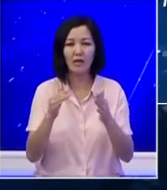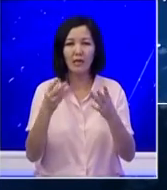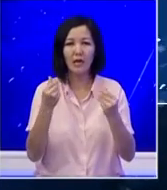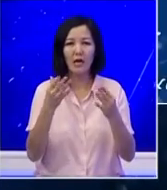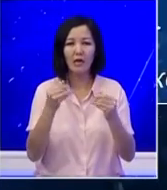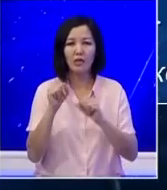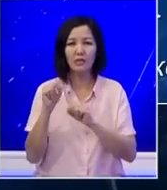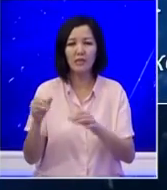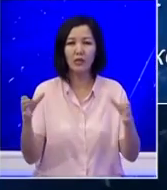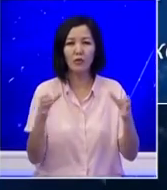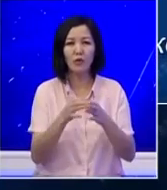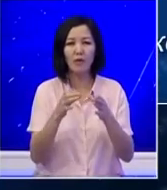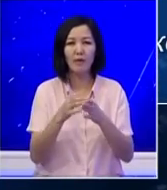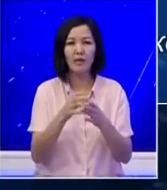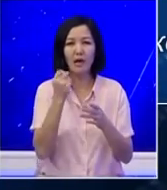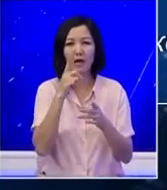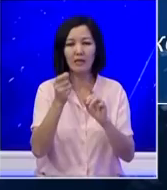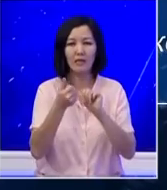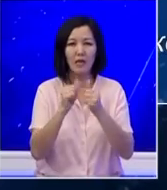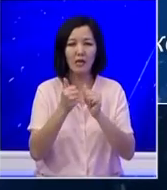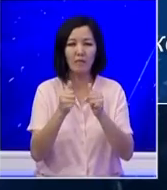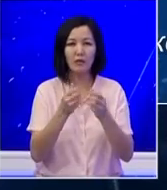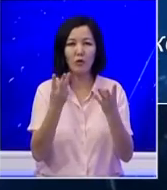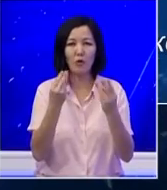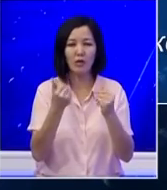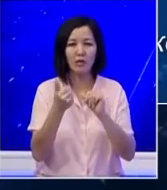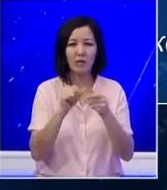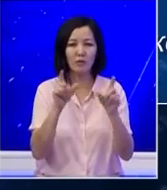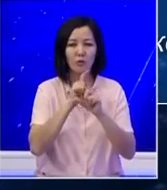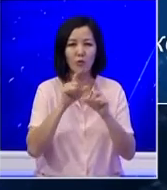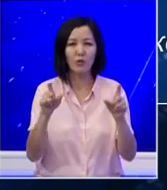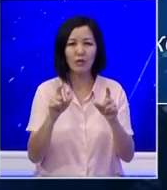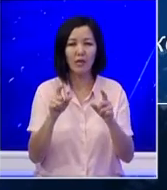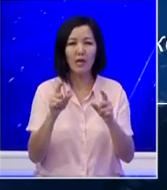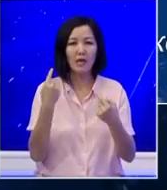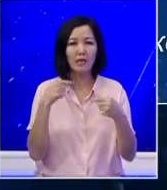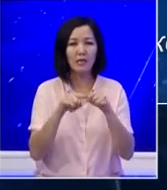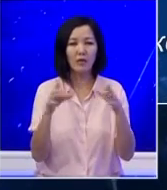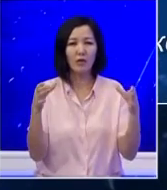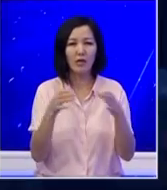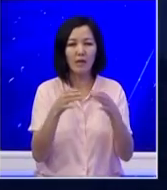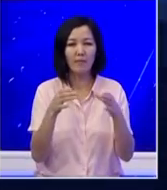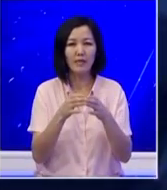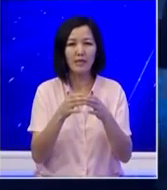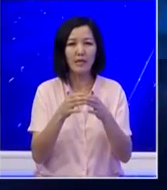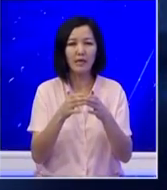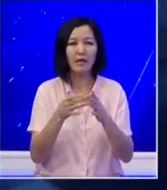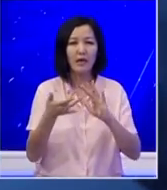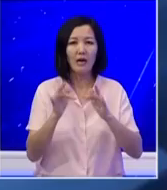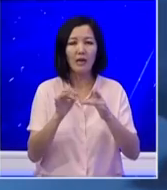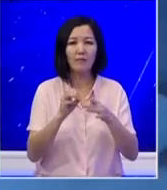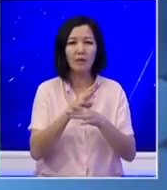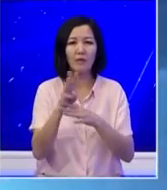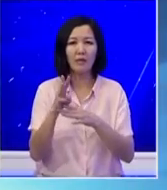сақтандыру компаниялары, ломбардтар, айырбастау пункттері, ақпараттық коммуникациялық технология компаниялары. Топтаманы ғаламтор ақпараттарымен